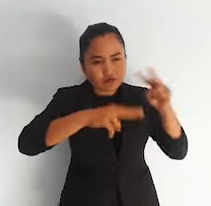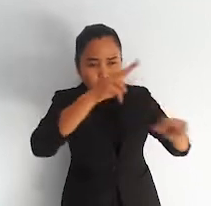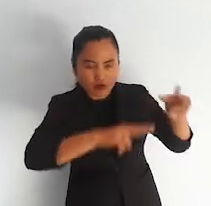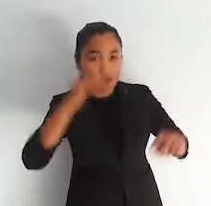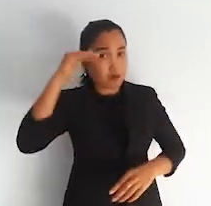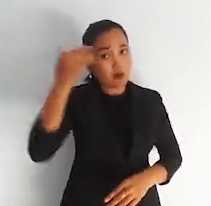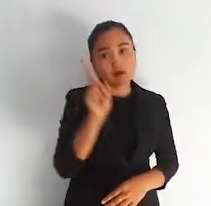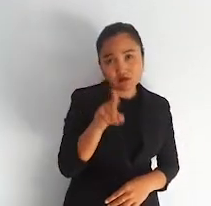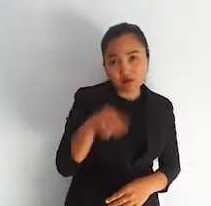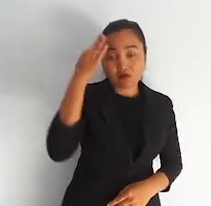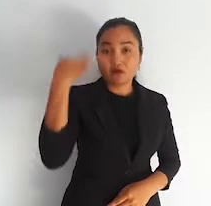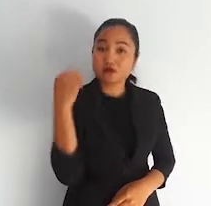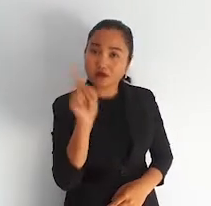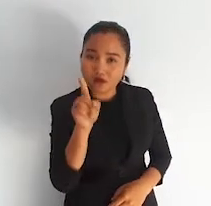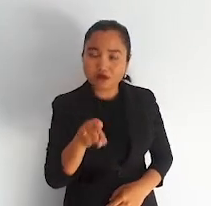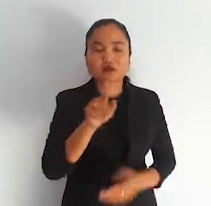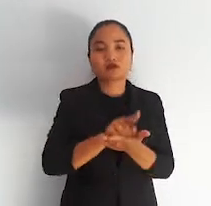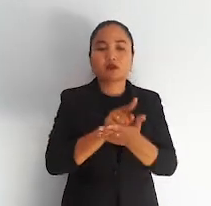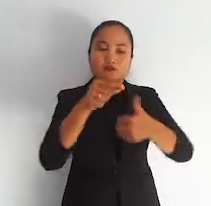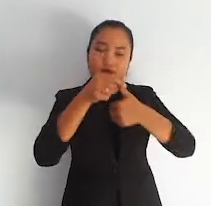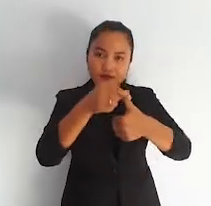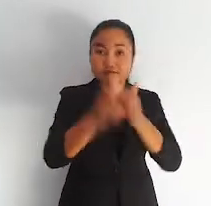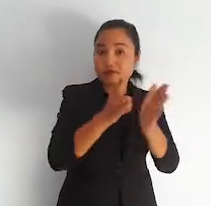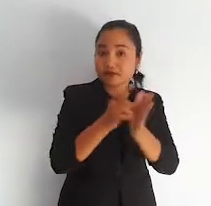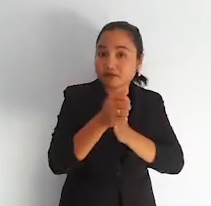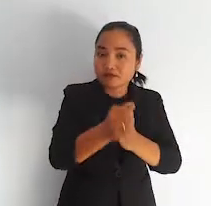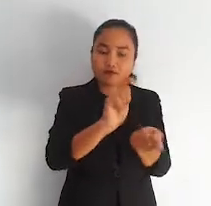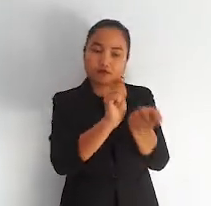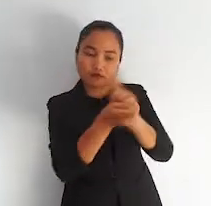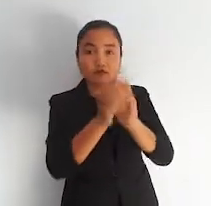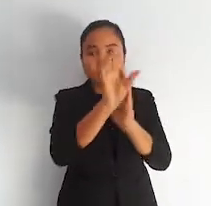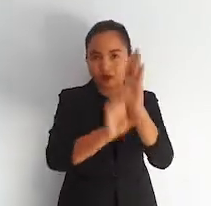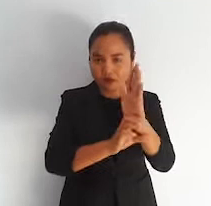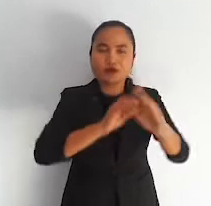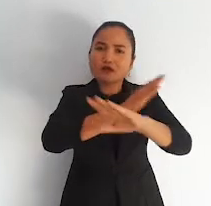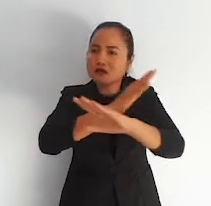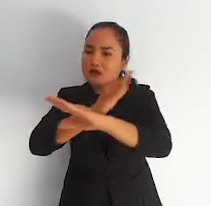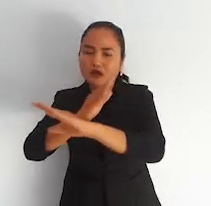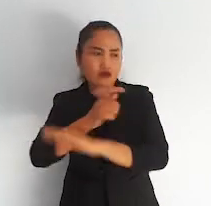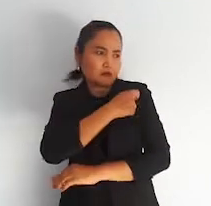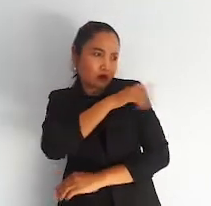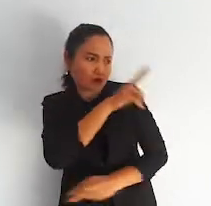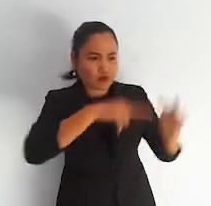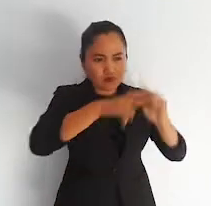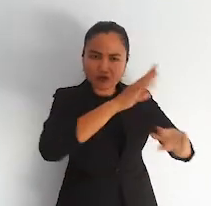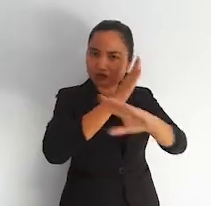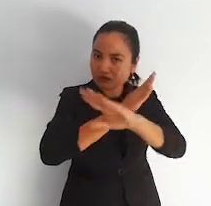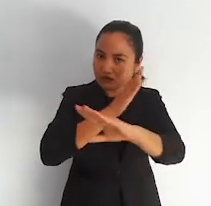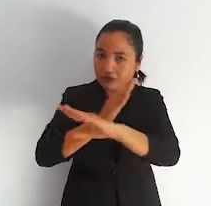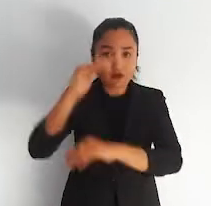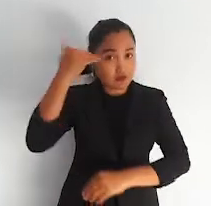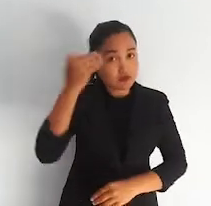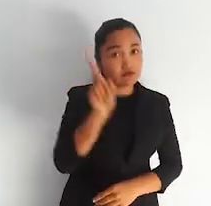ទី1រាជរដ្ឋាភិបាលត្រូវបង្កើតច្បាប់និងកែសម្រួលគោលនយោបាយបច្ចុប្បន្នដើម្បីហាមឃាត់ការរើសអើងចំពោះនិន្នា